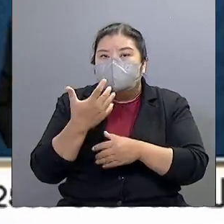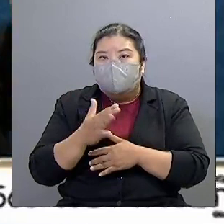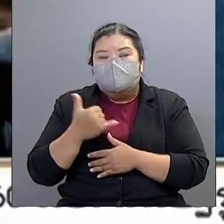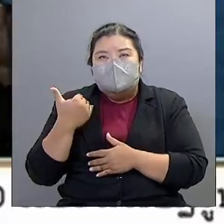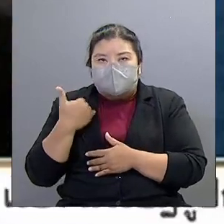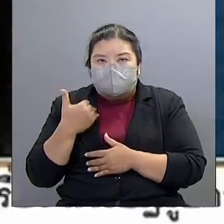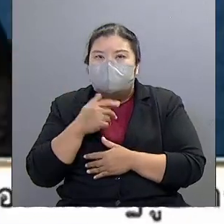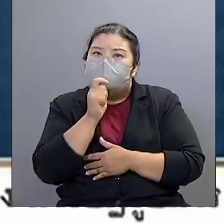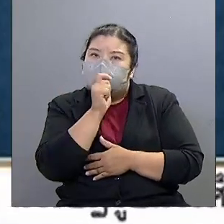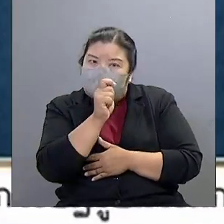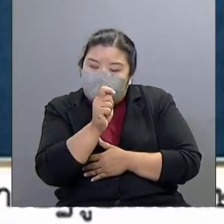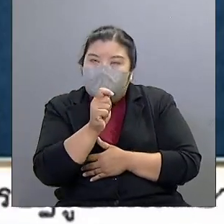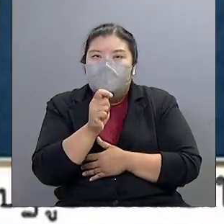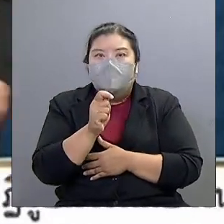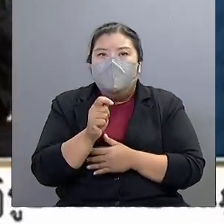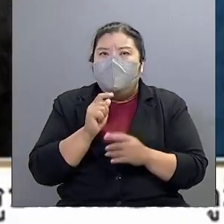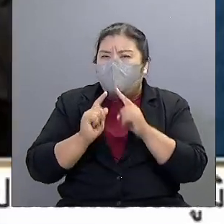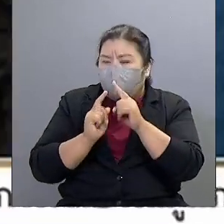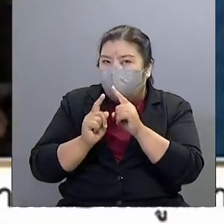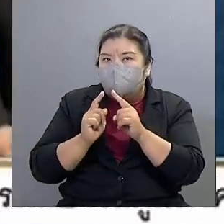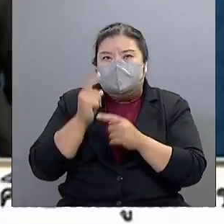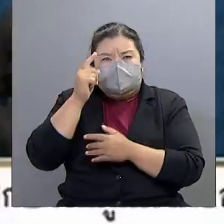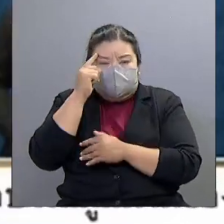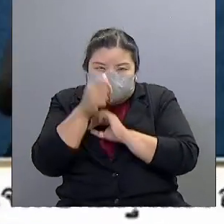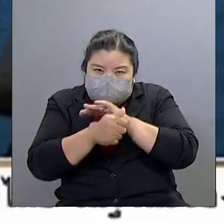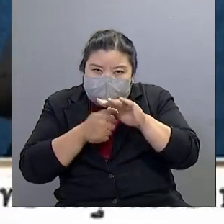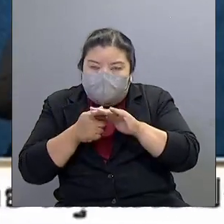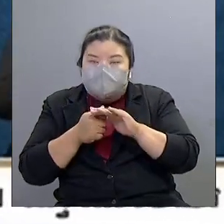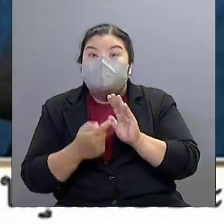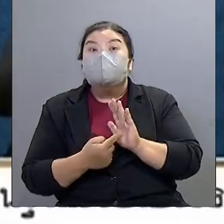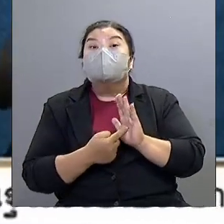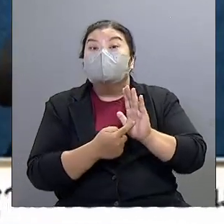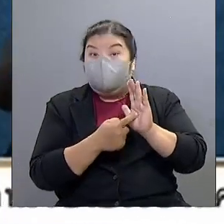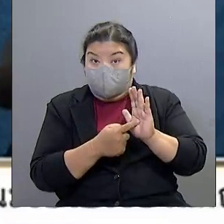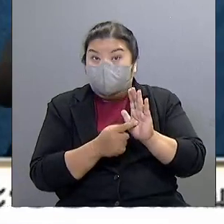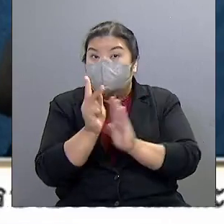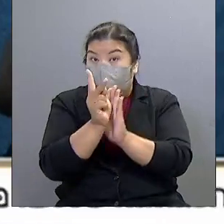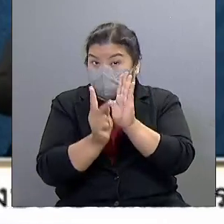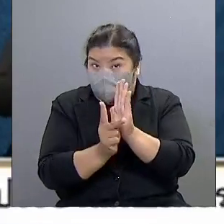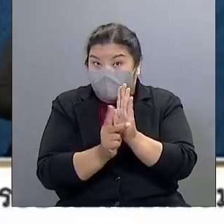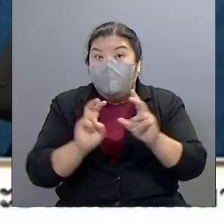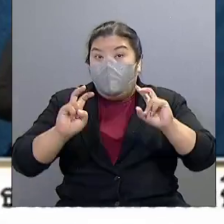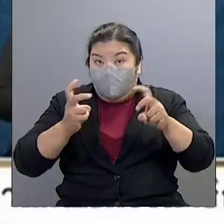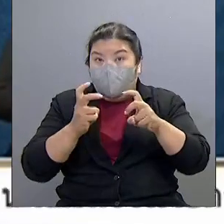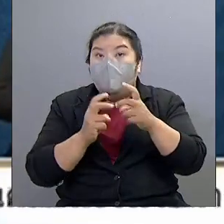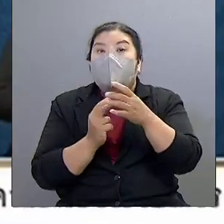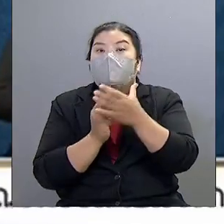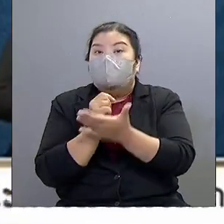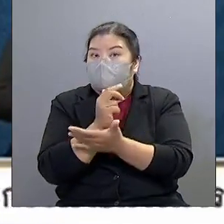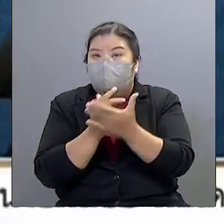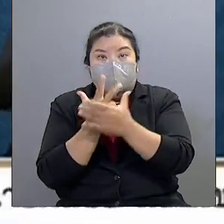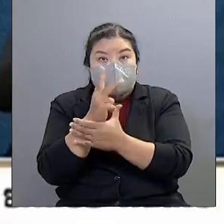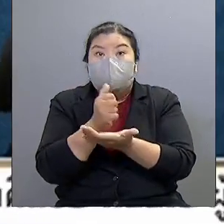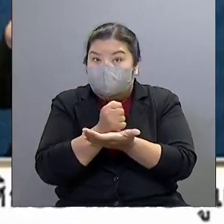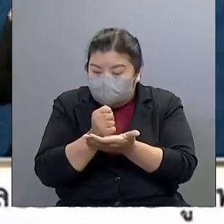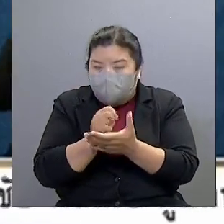แทรกวาทะใส่กันเกือบทุกประเด็นเลยค่ะอย่างกรณีร่างกฎหมายจากกัญชากยศหรือร่างแก้รัฐ